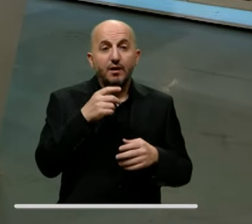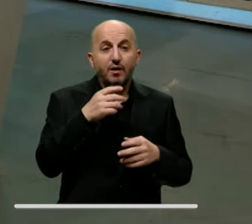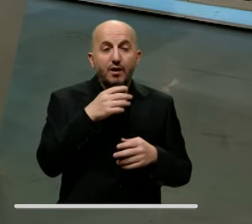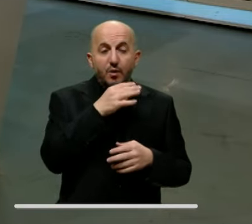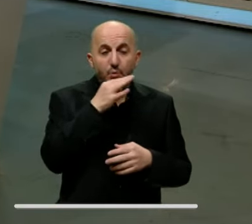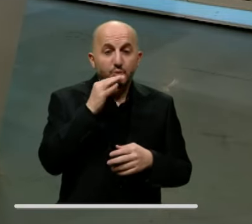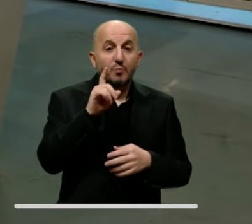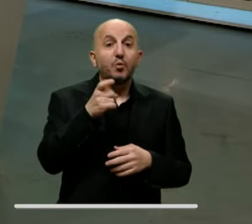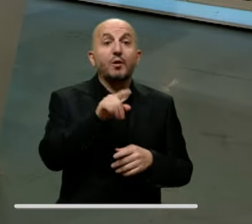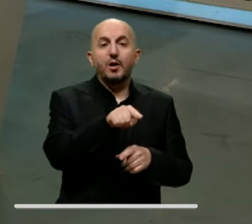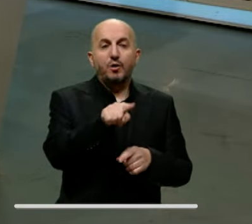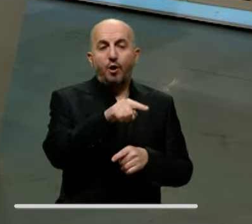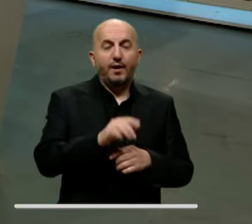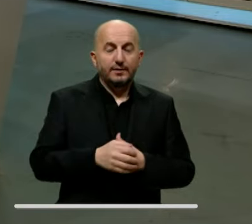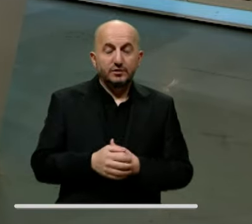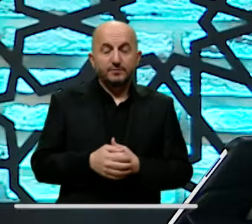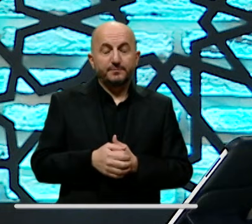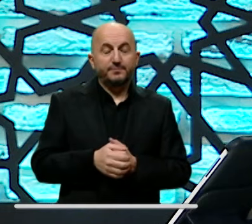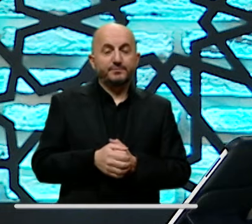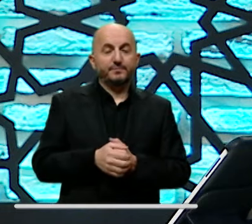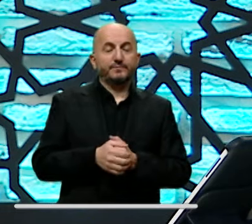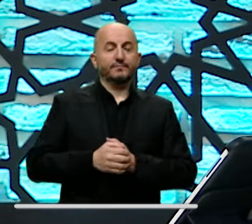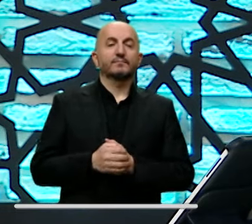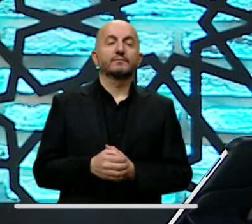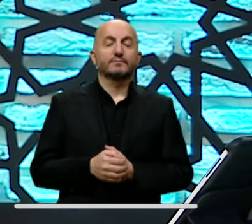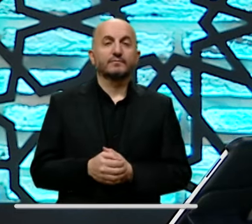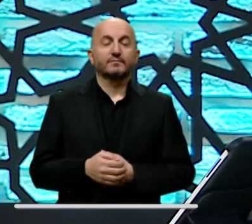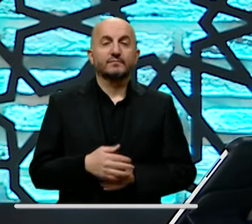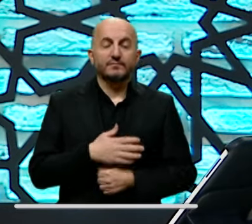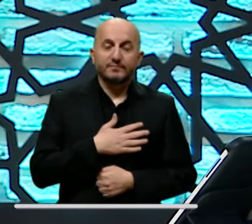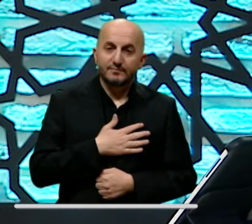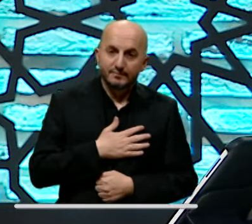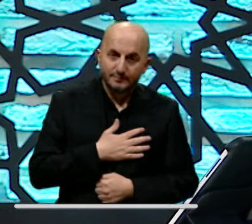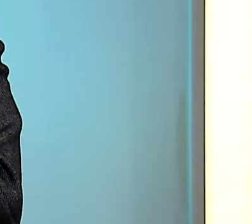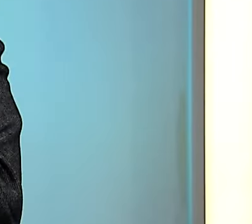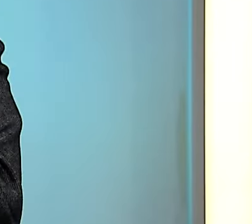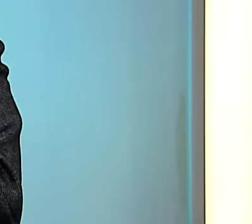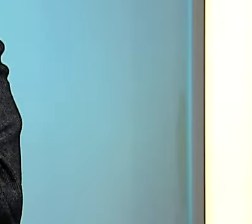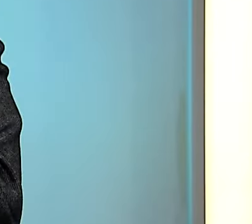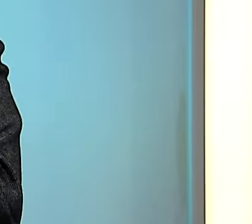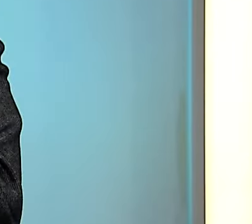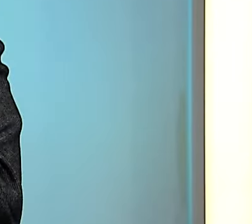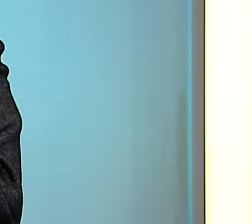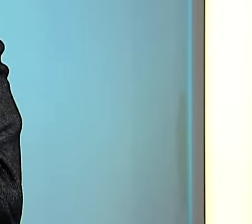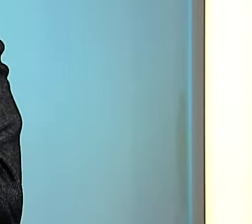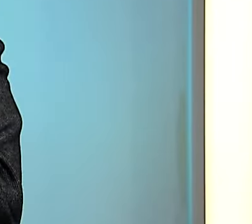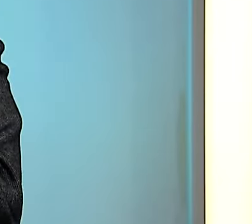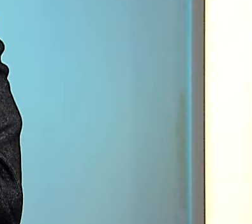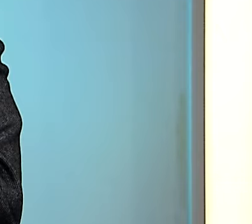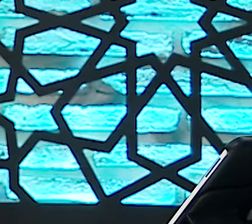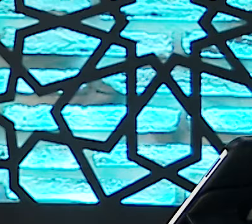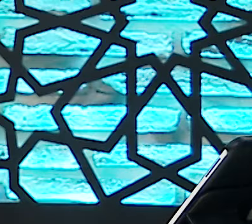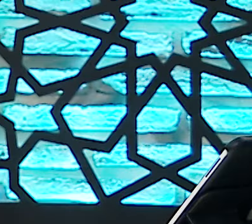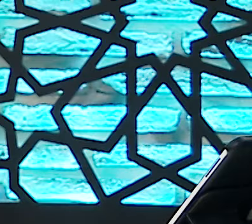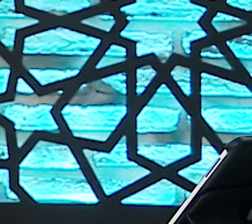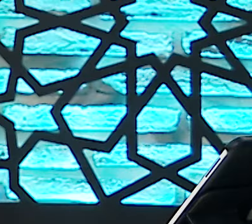Teşekkür ederim İyi ki varsınız inşallah tekrar beraber oluruz Muhterem dostlarımız süremizin Sonuna Geldik Peygamber Efendimiz haz Muhammed